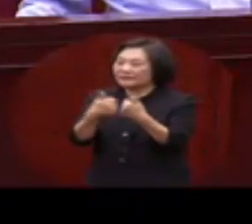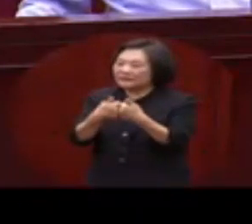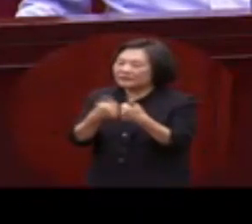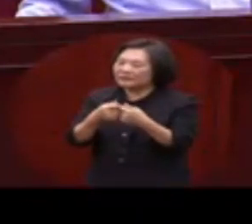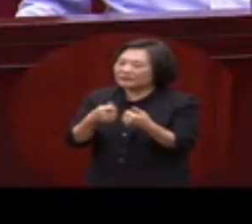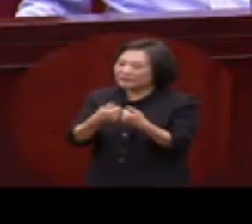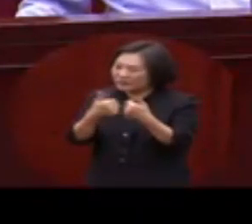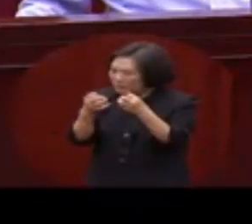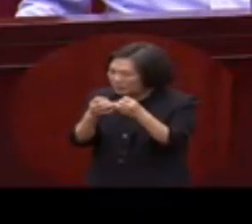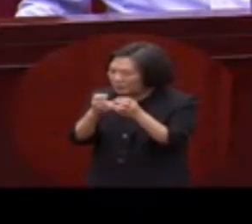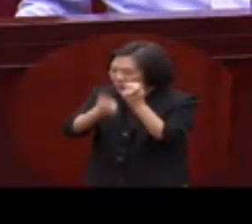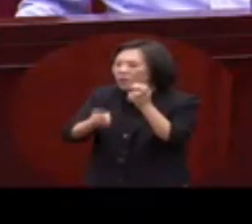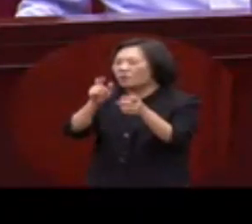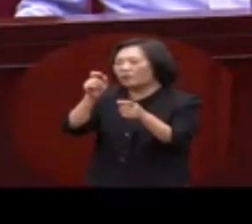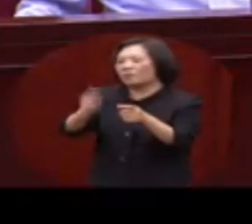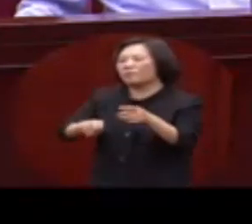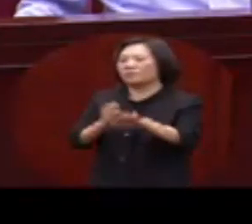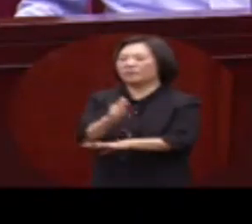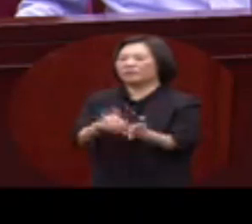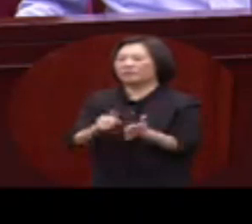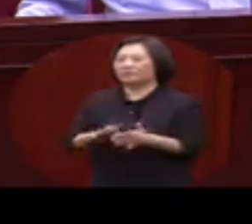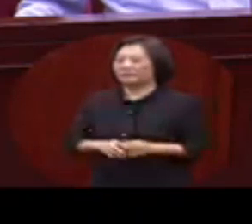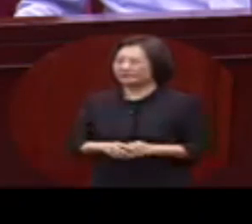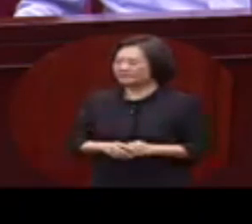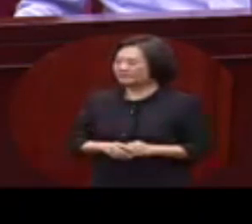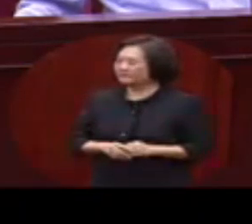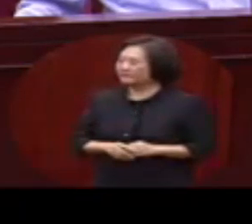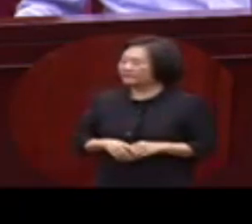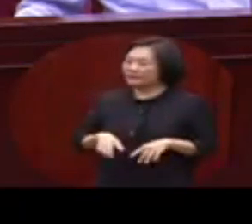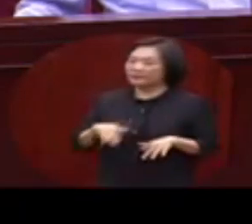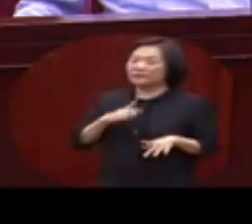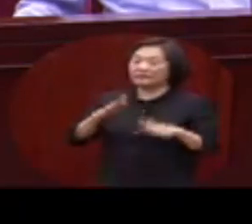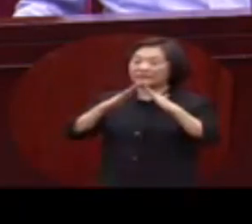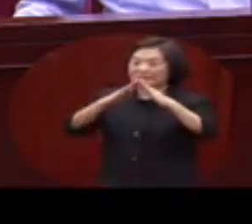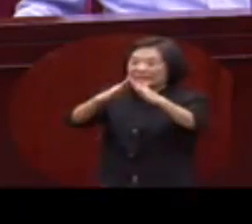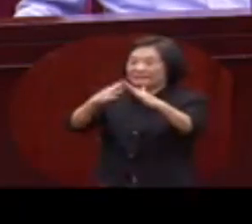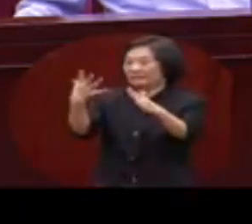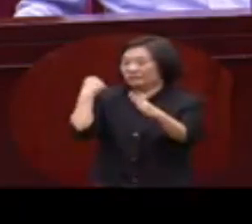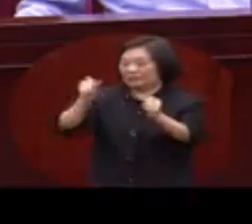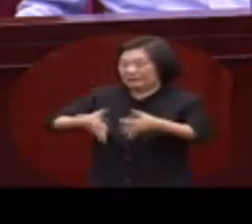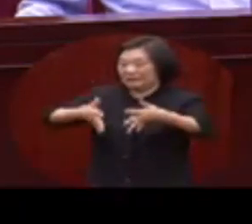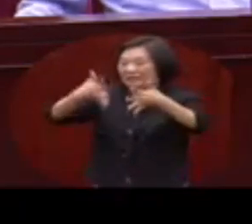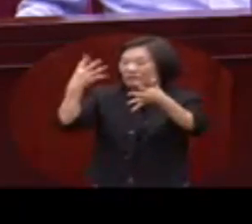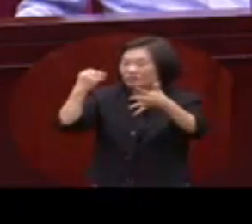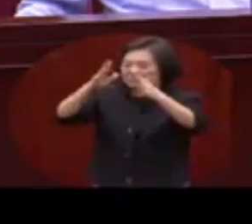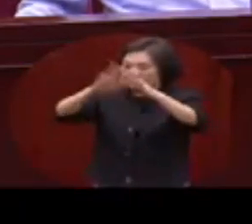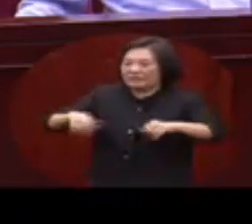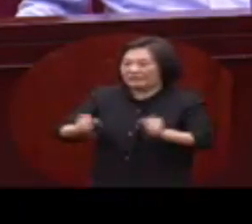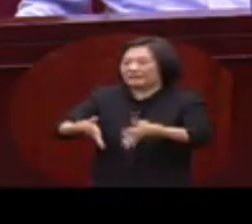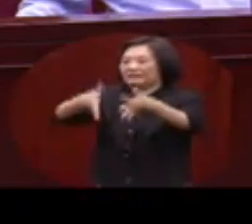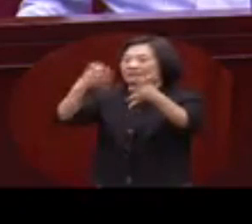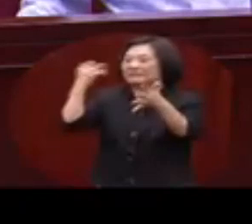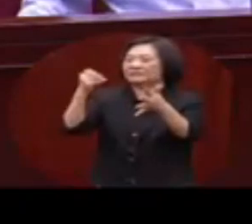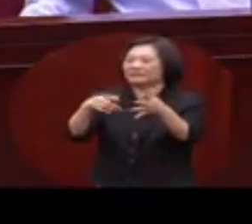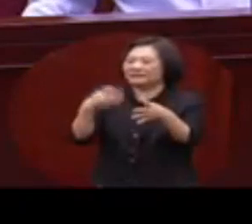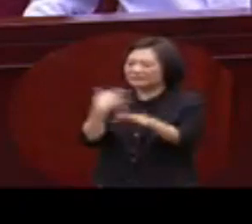施计划那陆续就开始，我们要把那个都更的工作点布了8个工作站那陆续就在推动。我